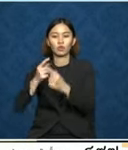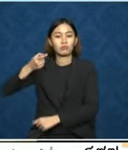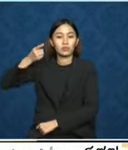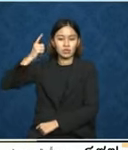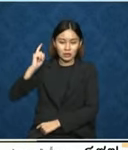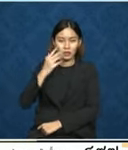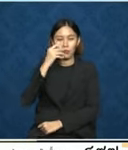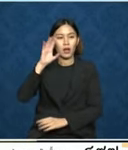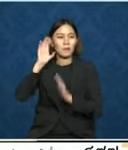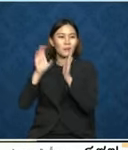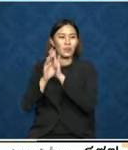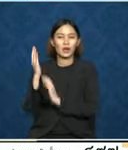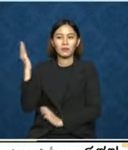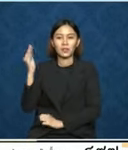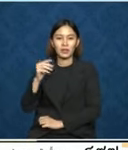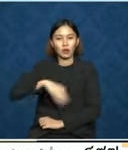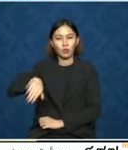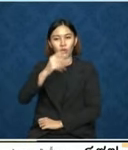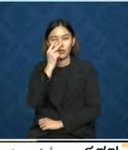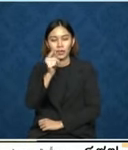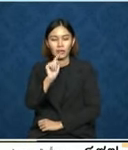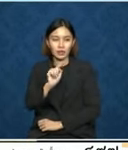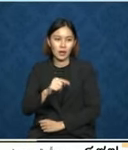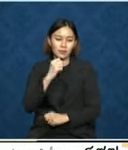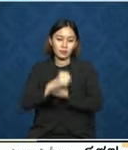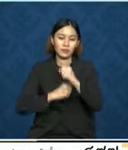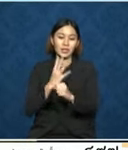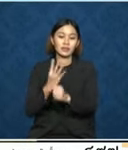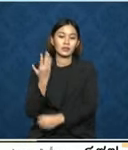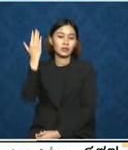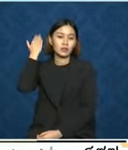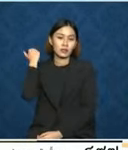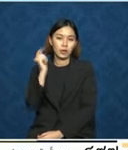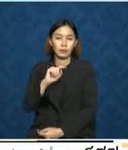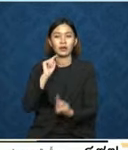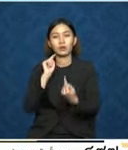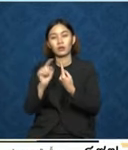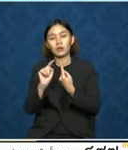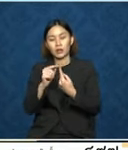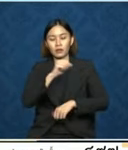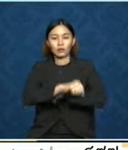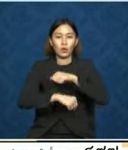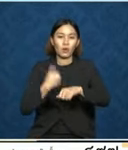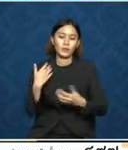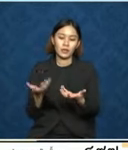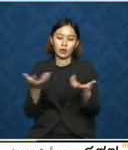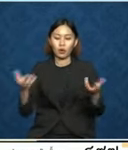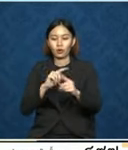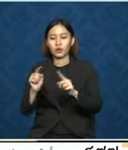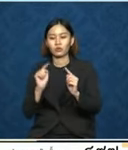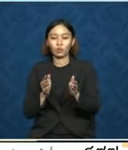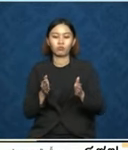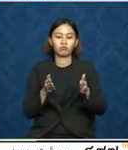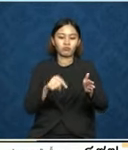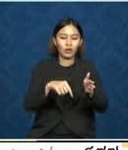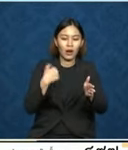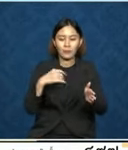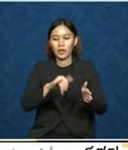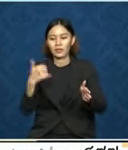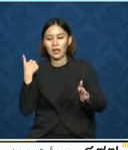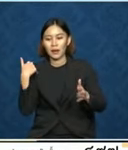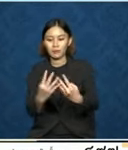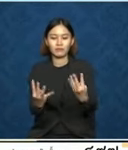ช้าจากภาพในสไลด์นะคะทุกท่านจะเห็นได้ว่าตลอดระยะเวลาเกือบ 4ปีที่ผ่านมาเนี่ยในระยะเวลาก่อสร้างมีวัสดุอุปกรณ์ต่างๆบนทางเท้าบางจุดมีการ